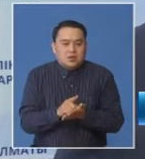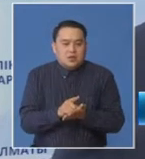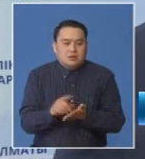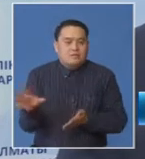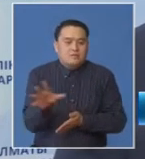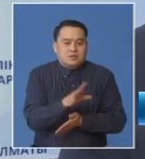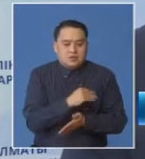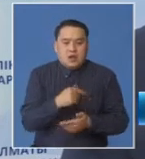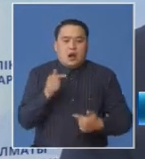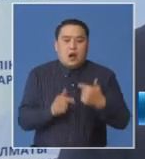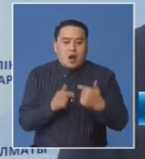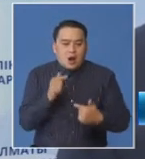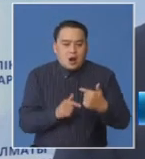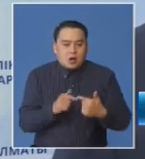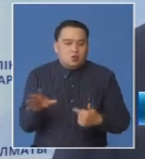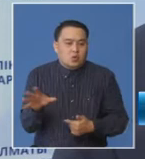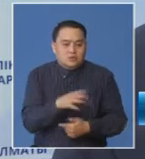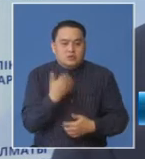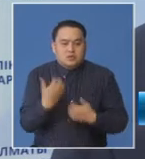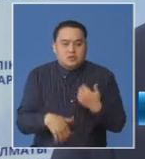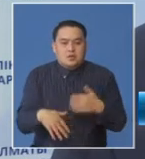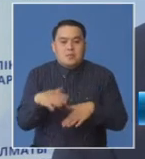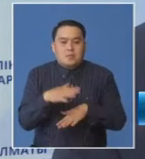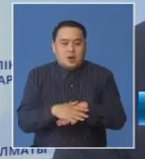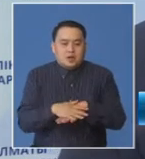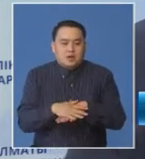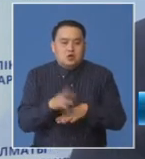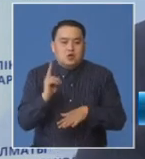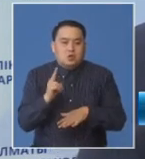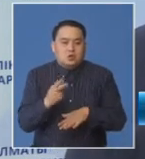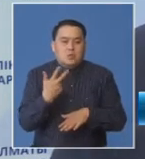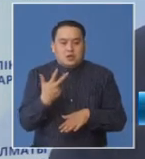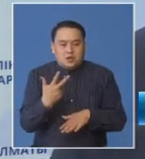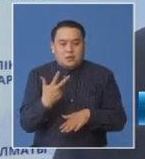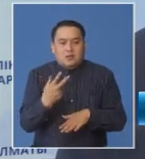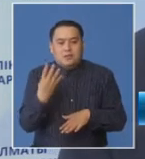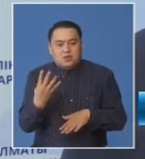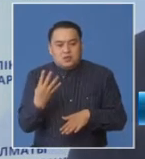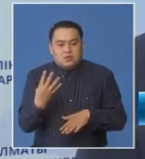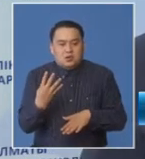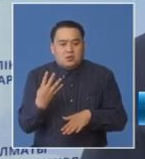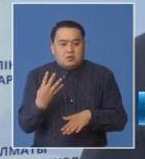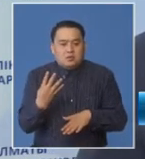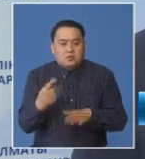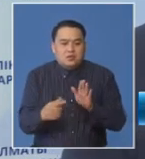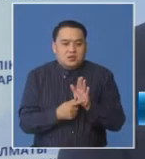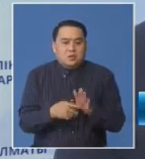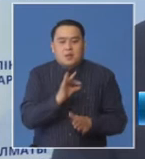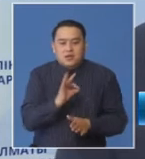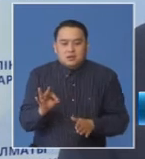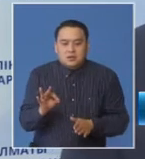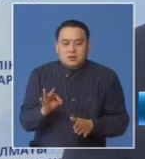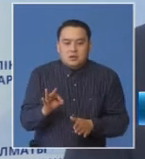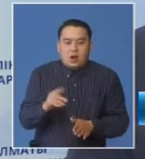все, конкурентная среда будет среди банков второго уровня. Значит, кто-то по 3%, кто-то по 4%, кто-то по 7%. Кому